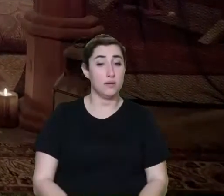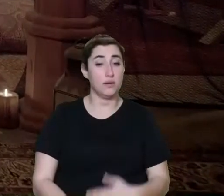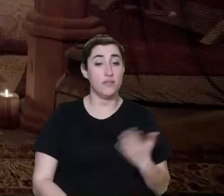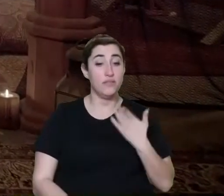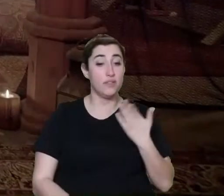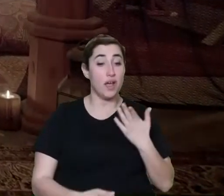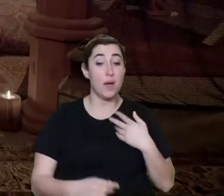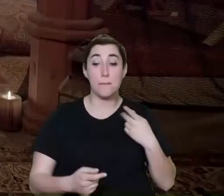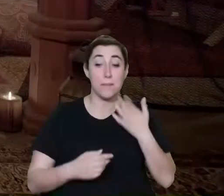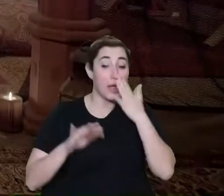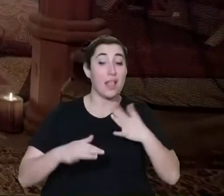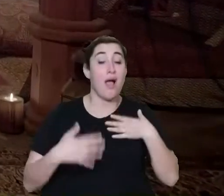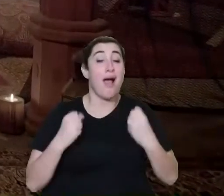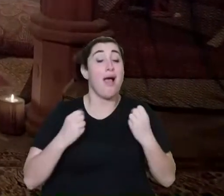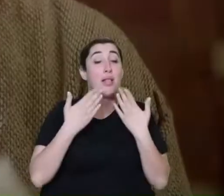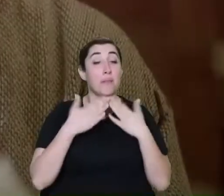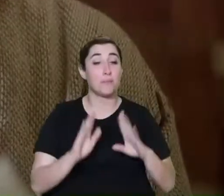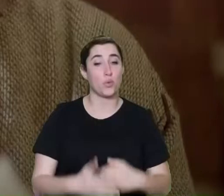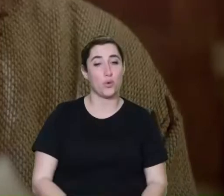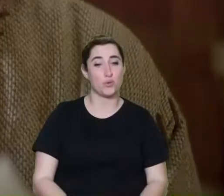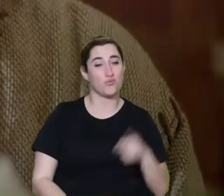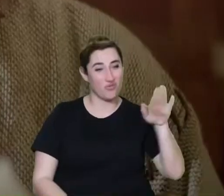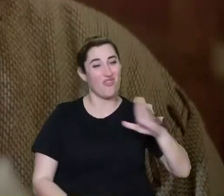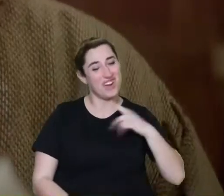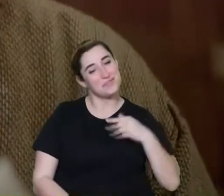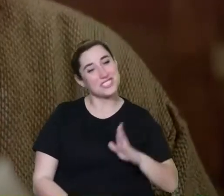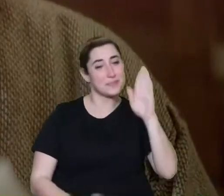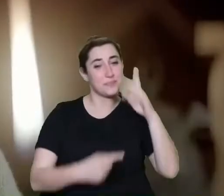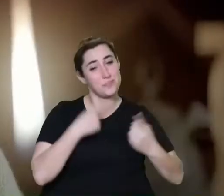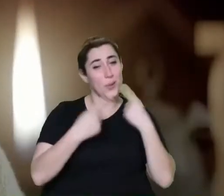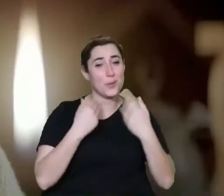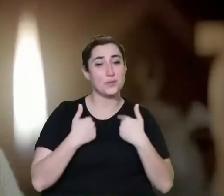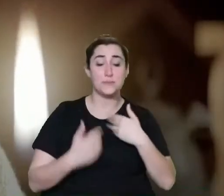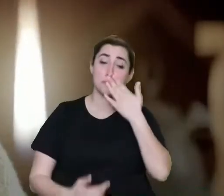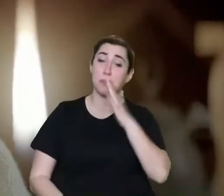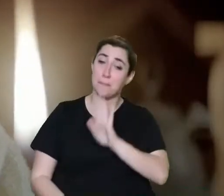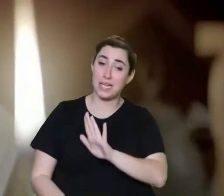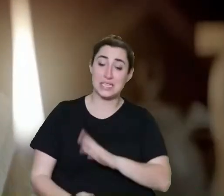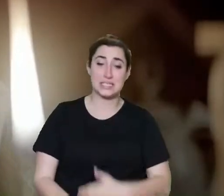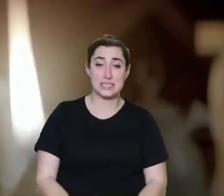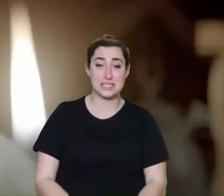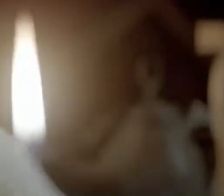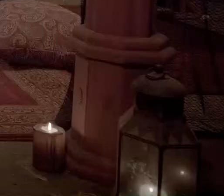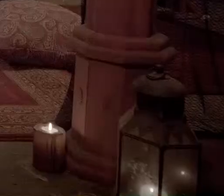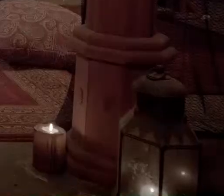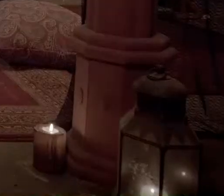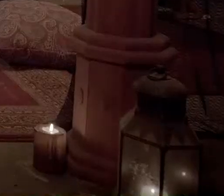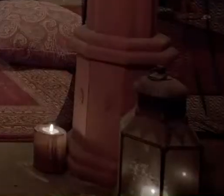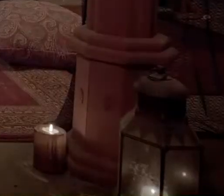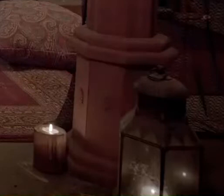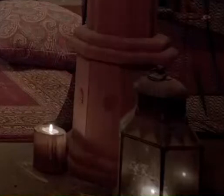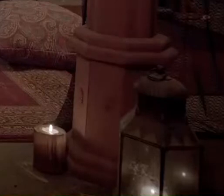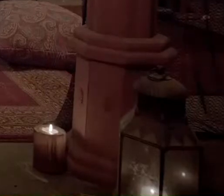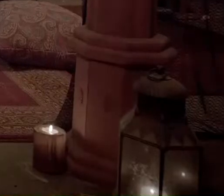daha imkanımız kalmamıştır beklemeye. Buradaysa huzuruna bir çıksak. Bekleyesin hele. Kâtip beyaz sarığı, yarım kollu